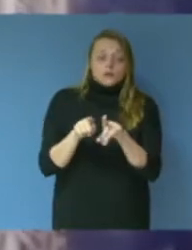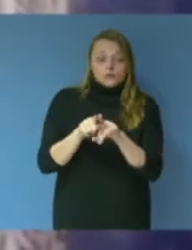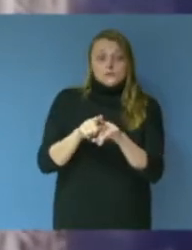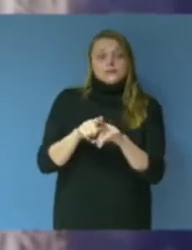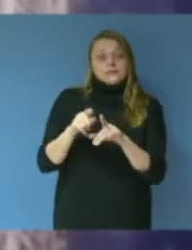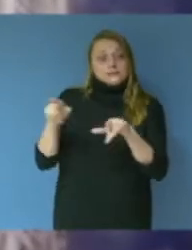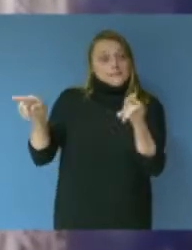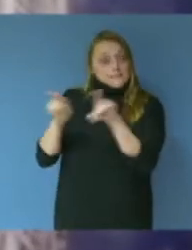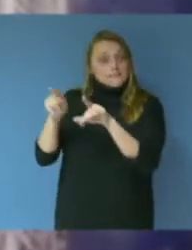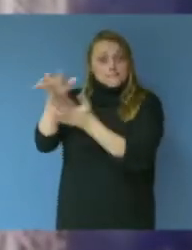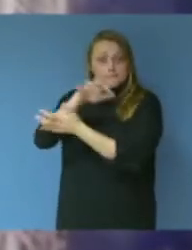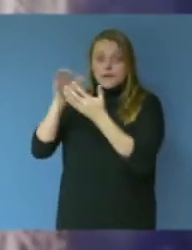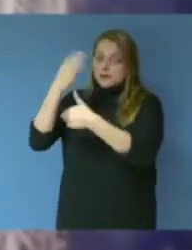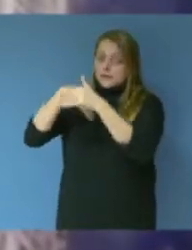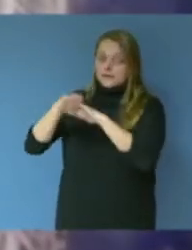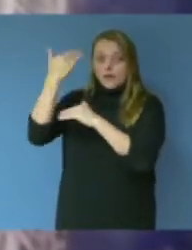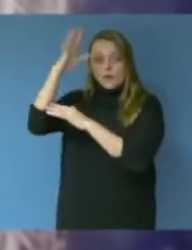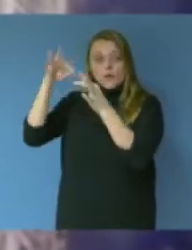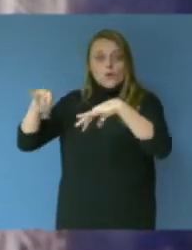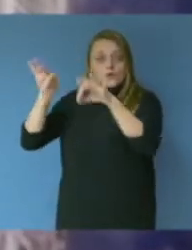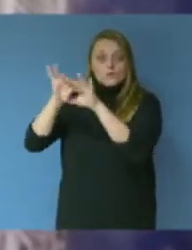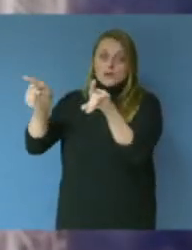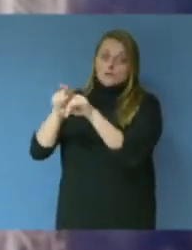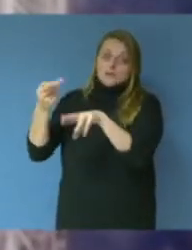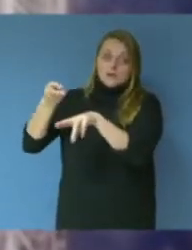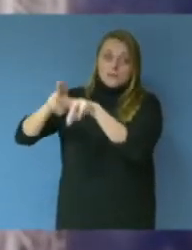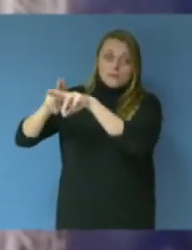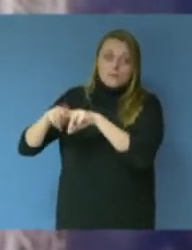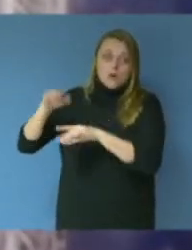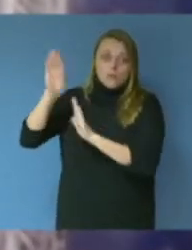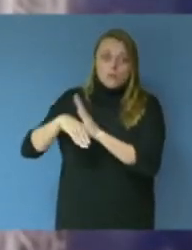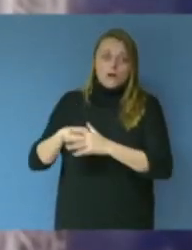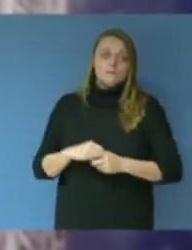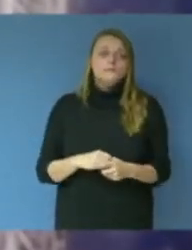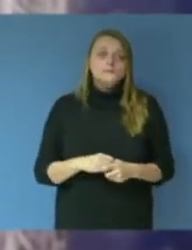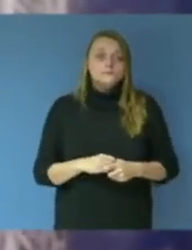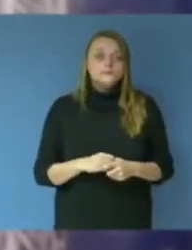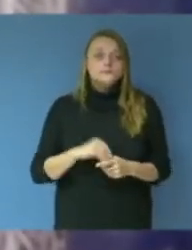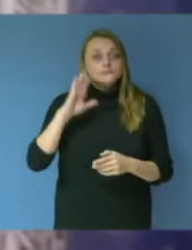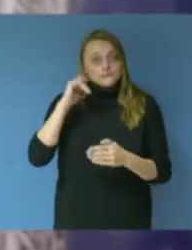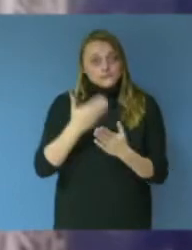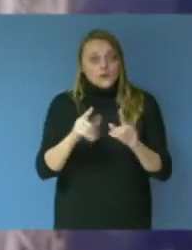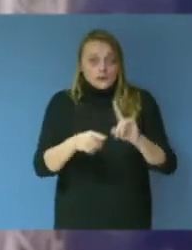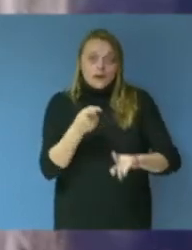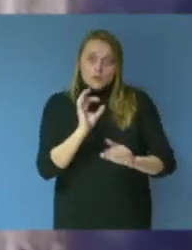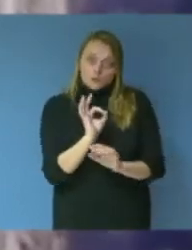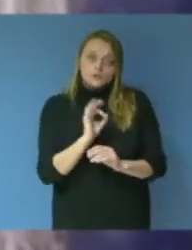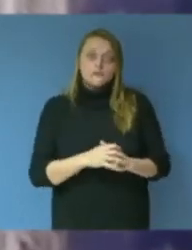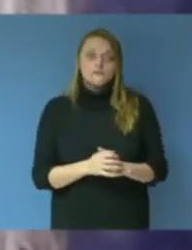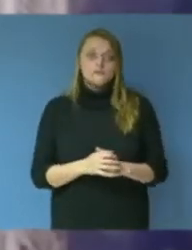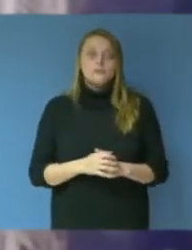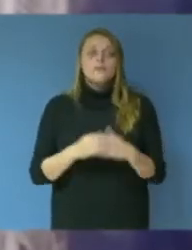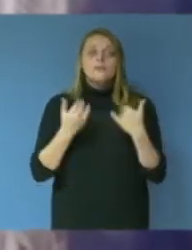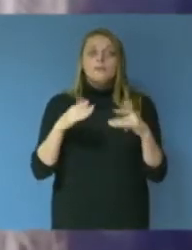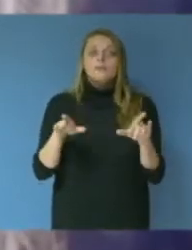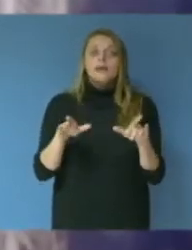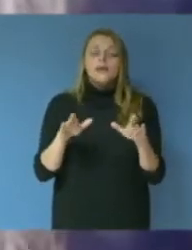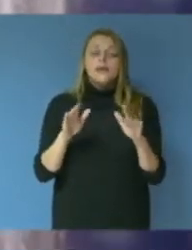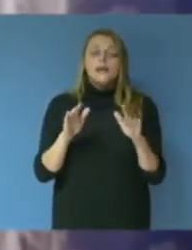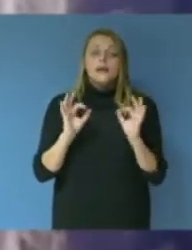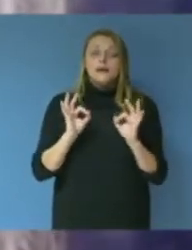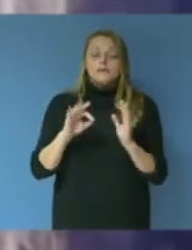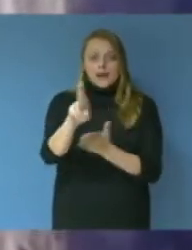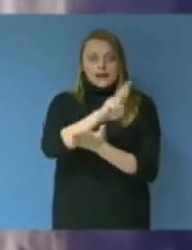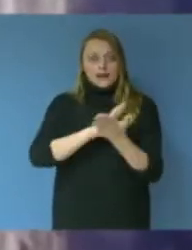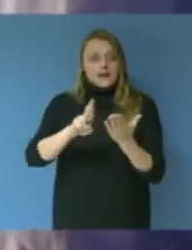décision est tout à fait essentielle, on ne peut que l'applaudir. Il est par ailleurs le rôle de la région d'intervenir sur tout le territoire. Et donc ce